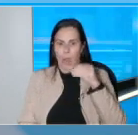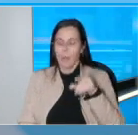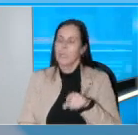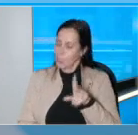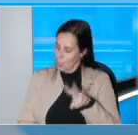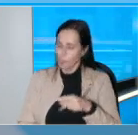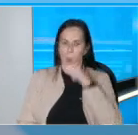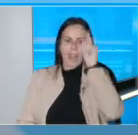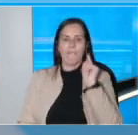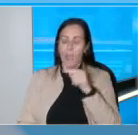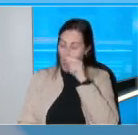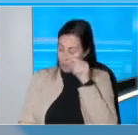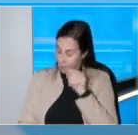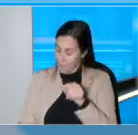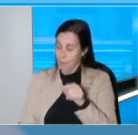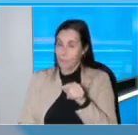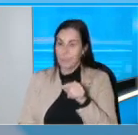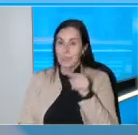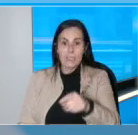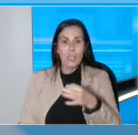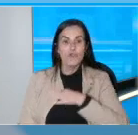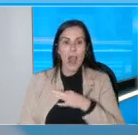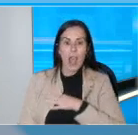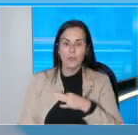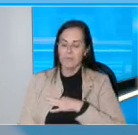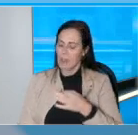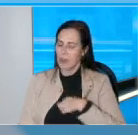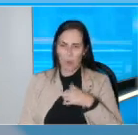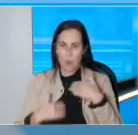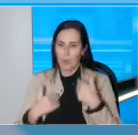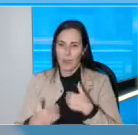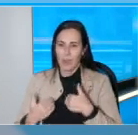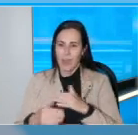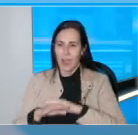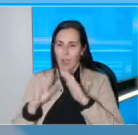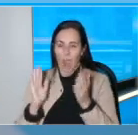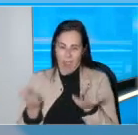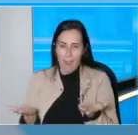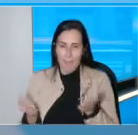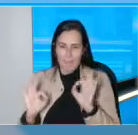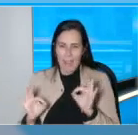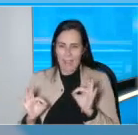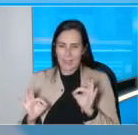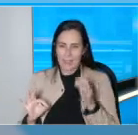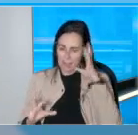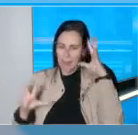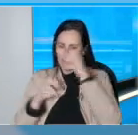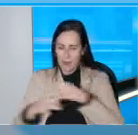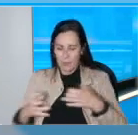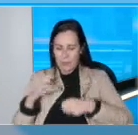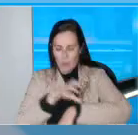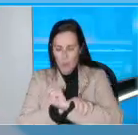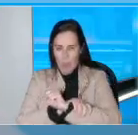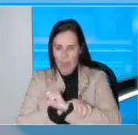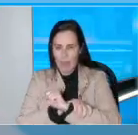אז יש פה את הגאווה, הגאווה הזאת שאומרים, איקה, זה שלנו, אנחנו לא נותנים, כל הרי המנטרה של פז'ה, של